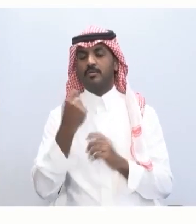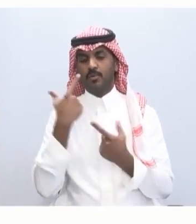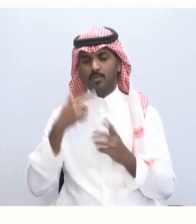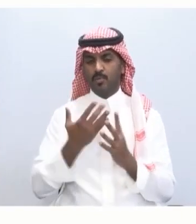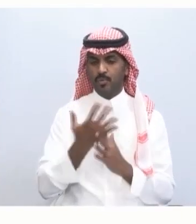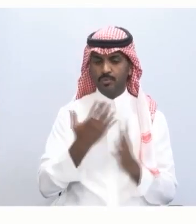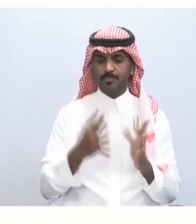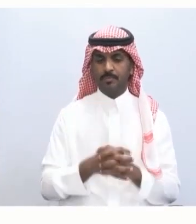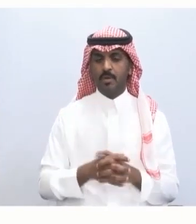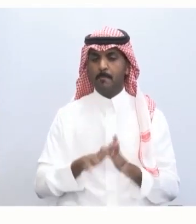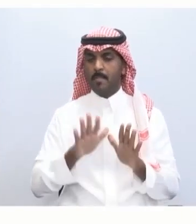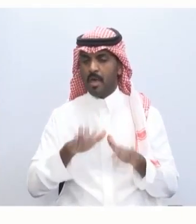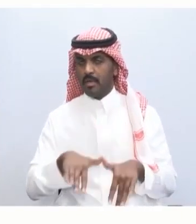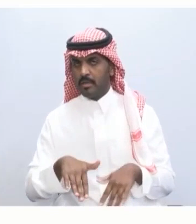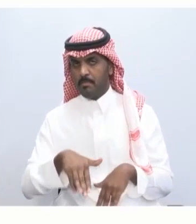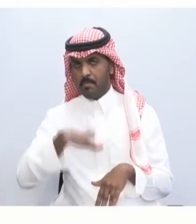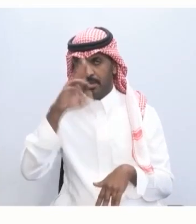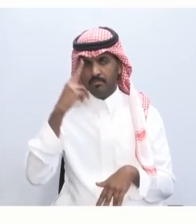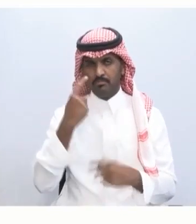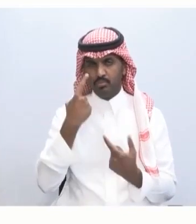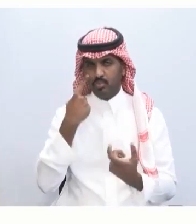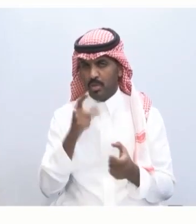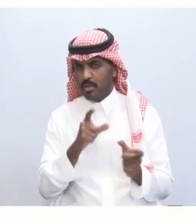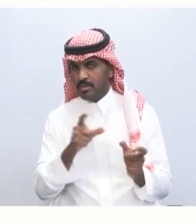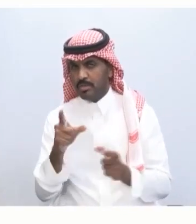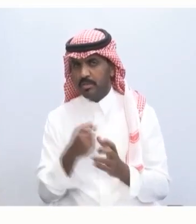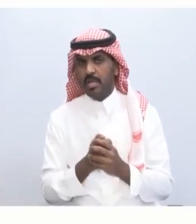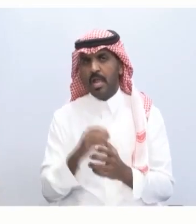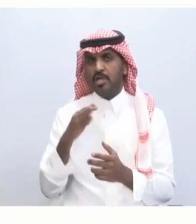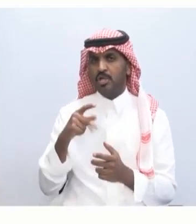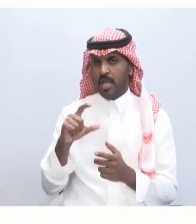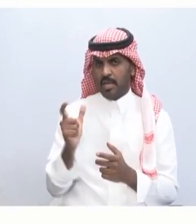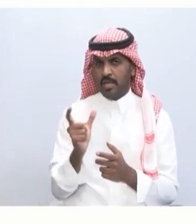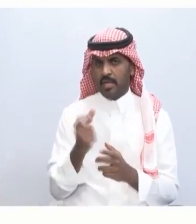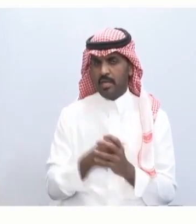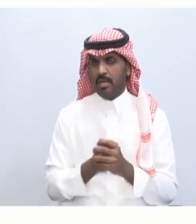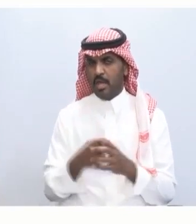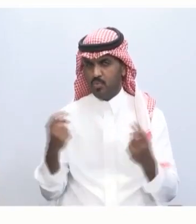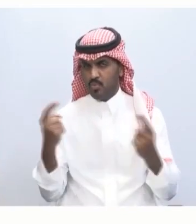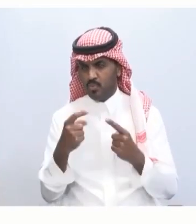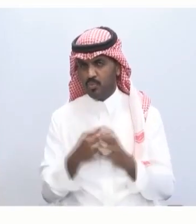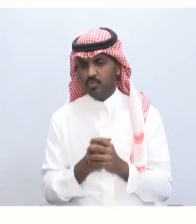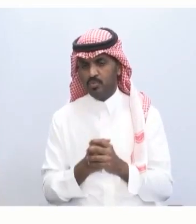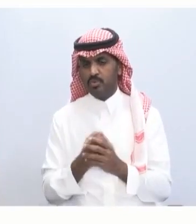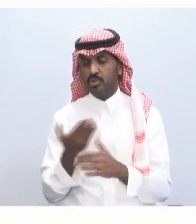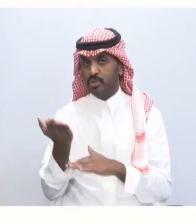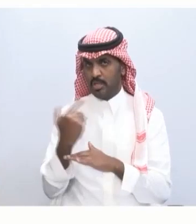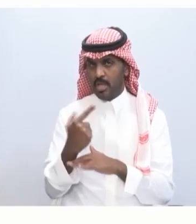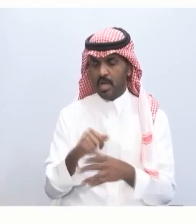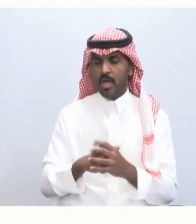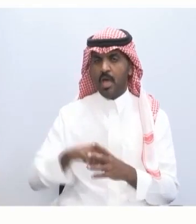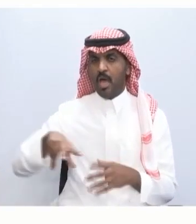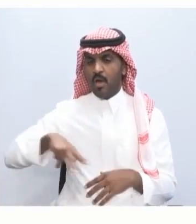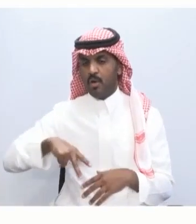يخرج بقي الملك عبد العزيز مترصد لعجل الى ان استدعى اخاه الاما